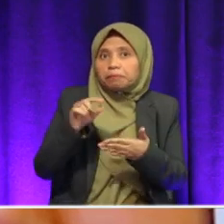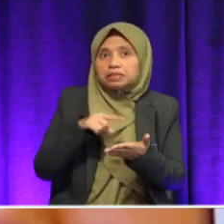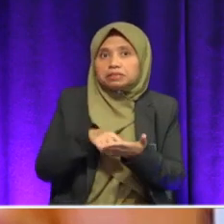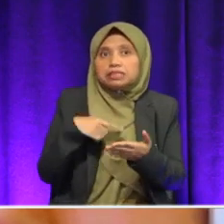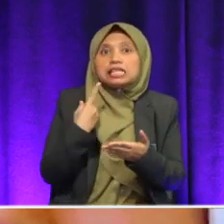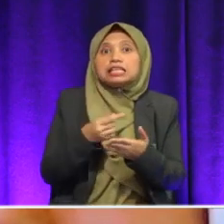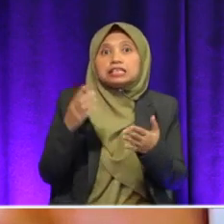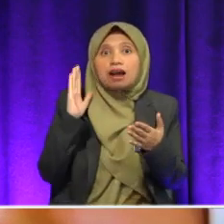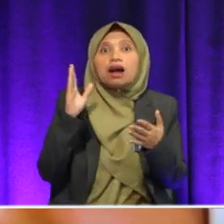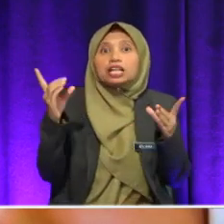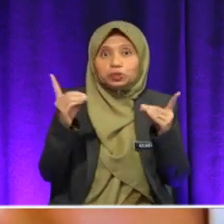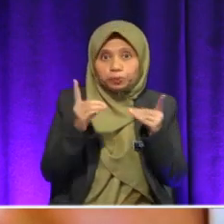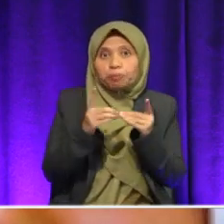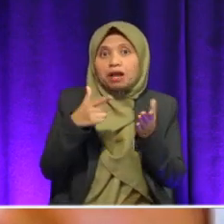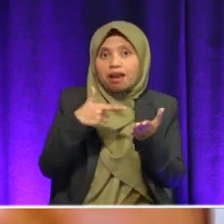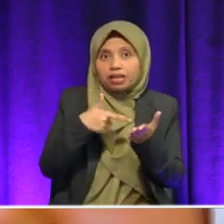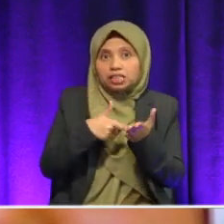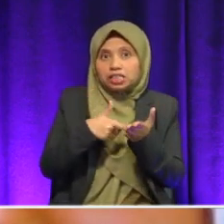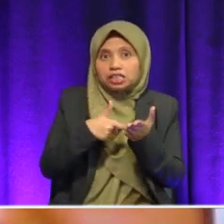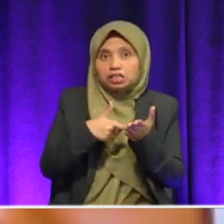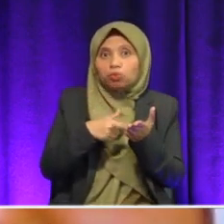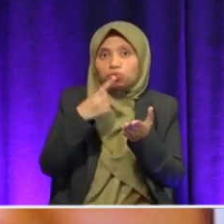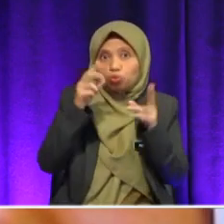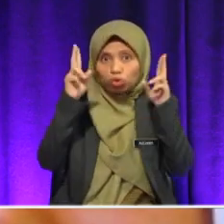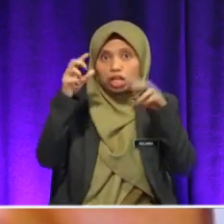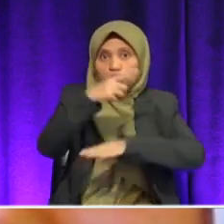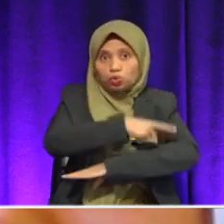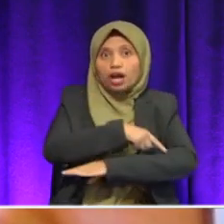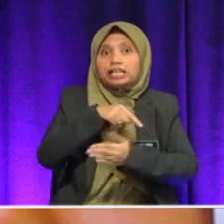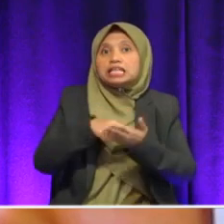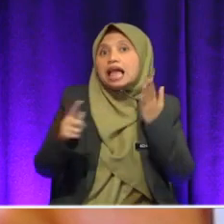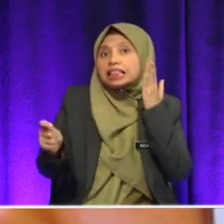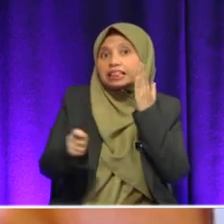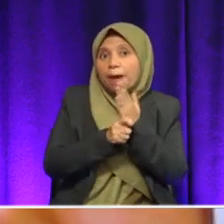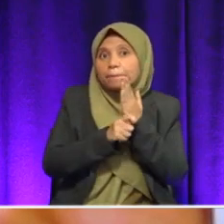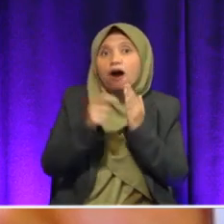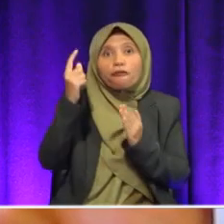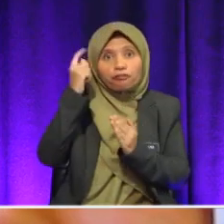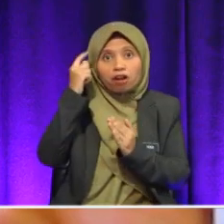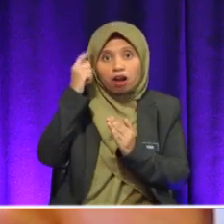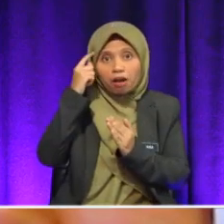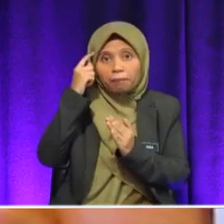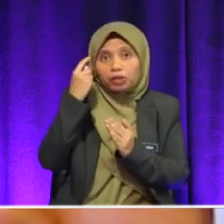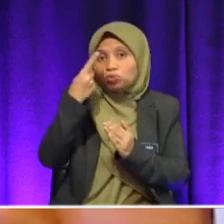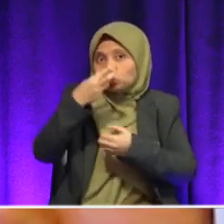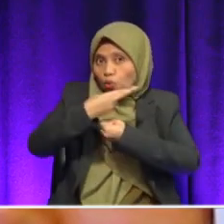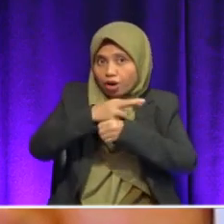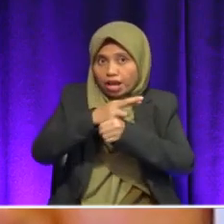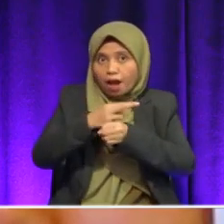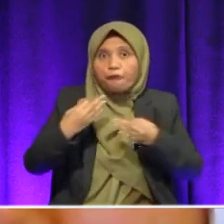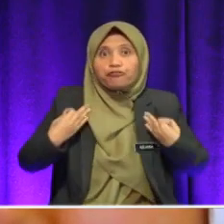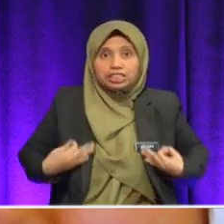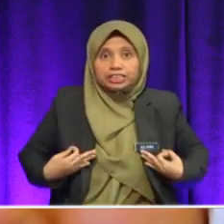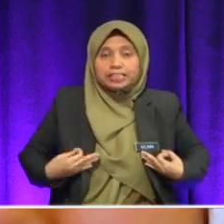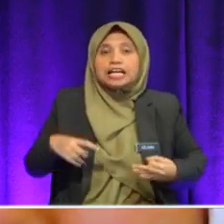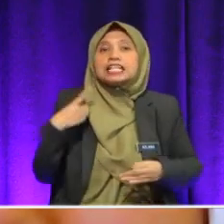kepada anda semua bagi kita hari ini untuk menambahkan lagi pemahaman Anda untuk rekahan pakaian